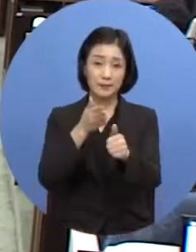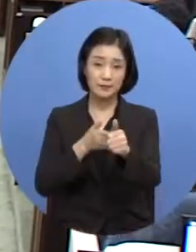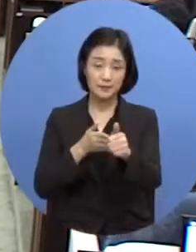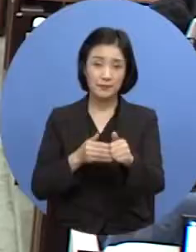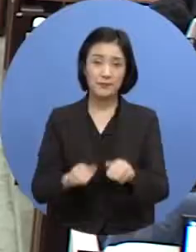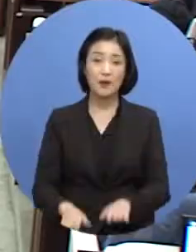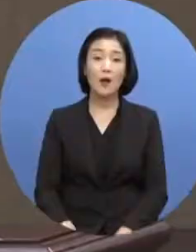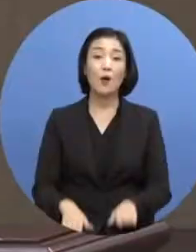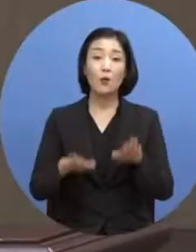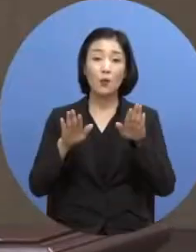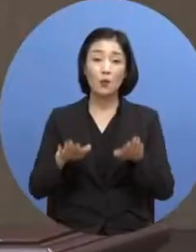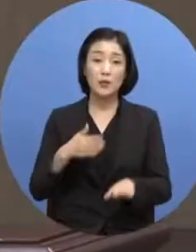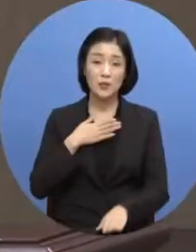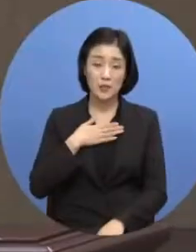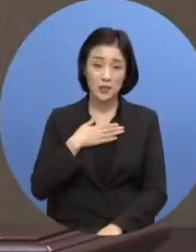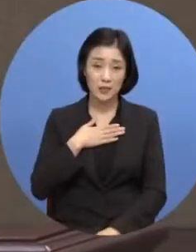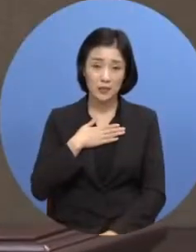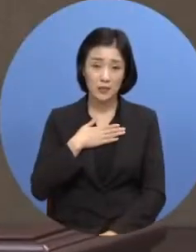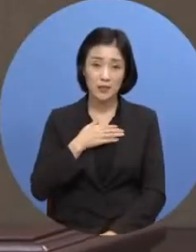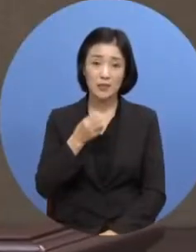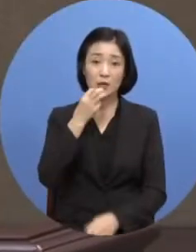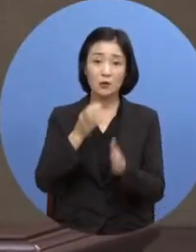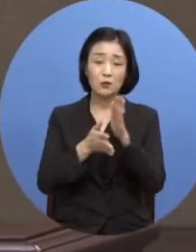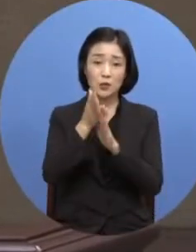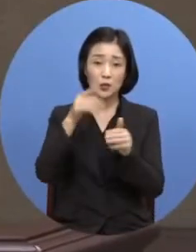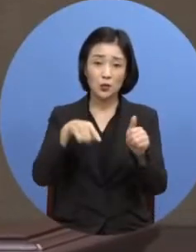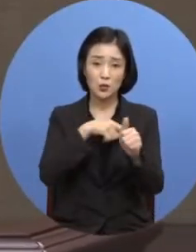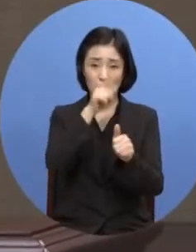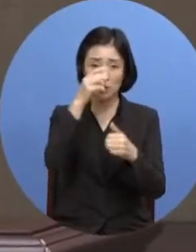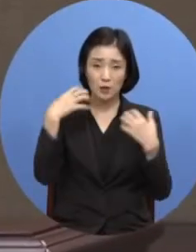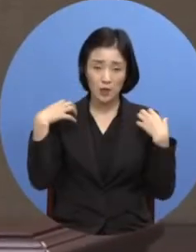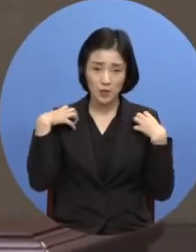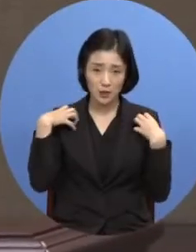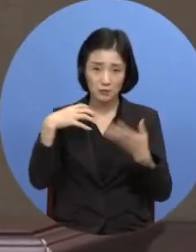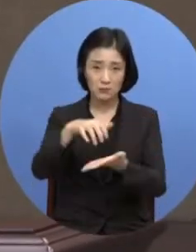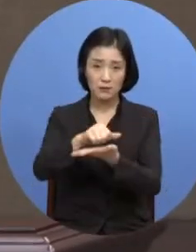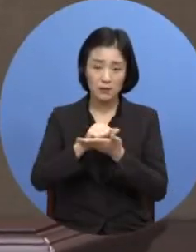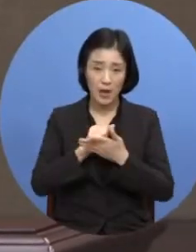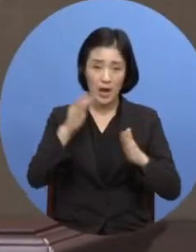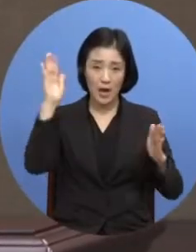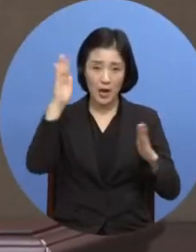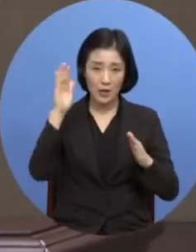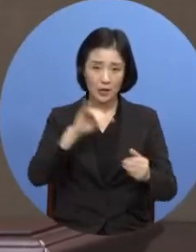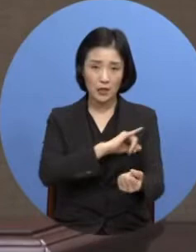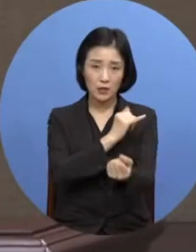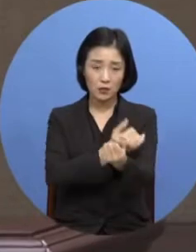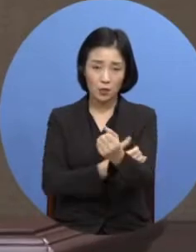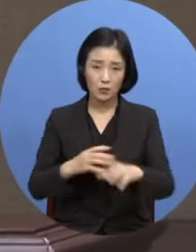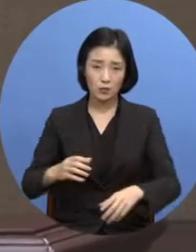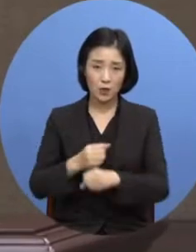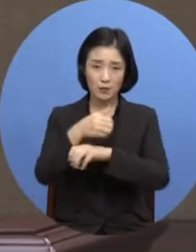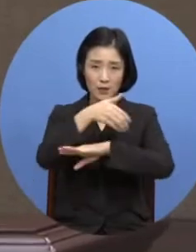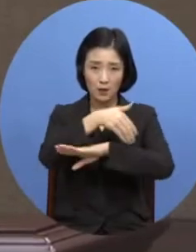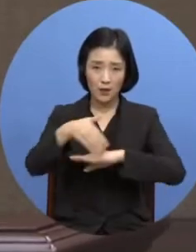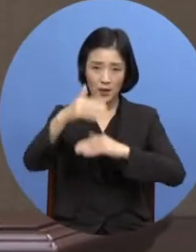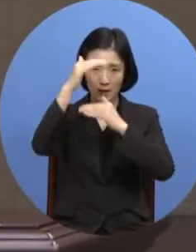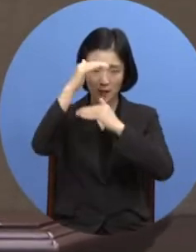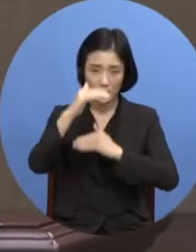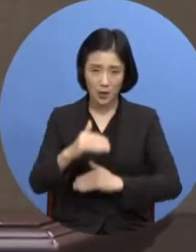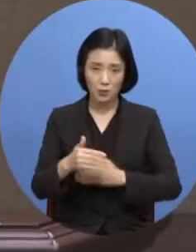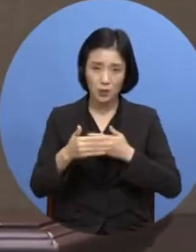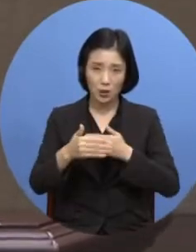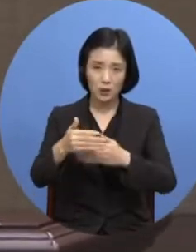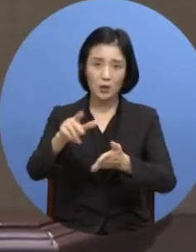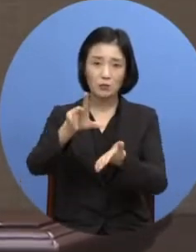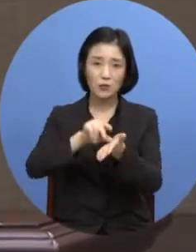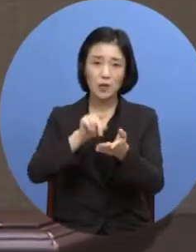오늘 본 의원은 서울시 교육청에서 수립한 학생 인권 종합 계획의 내용상 절차상